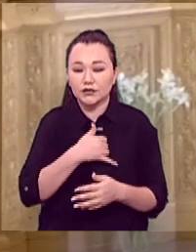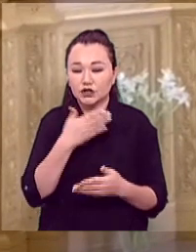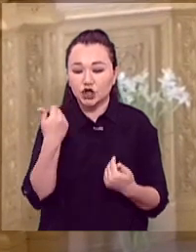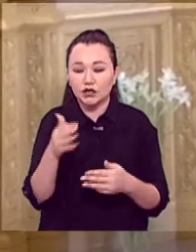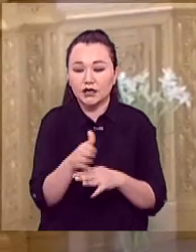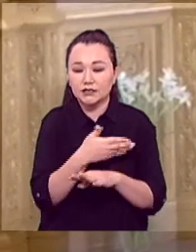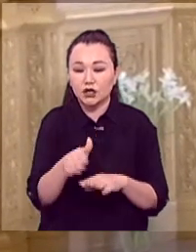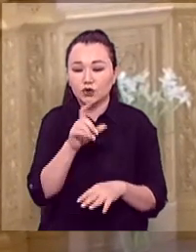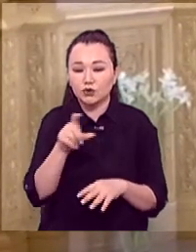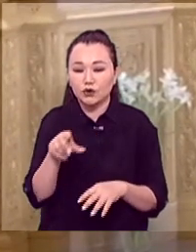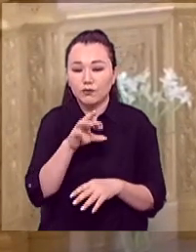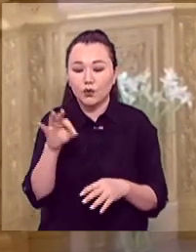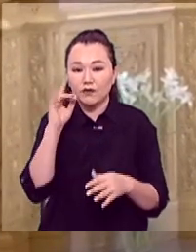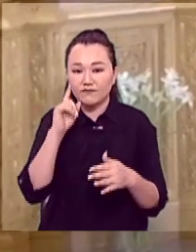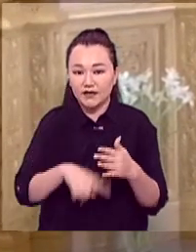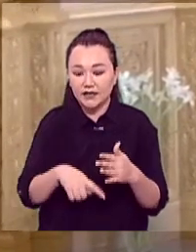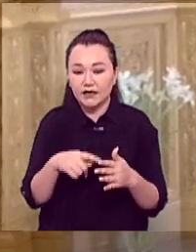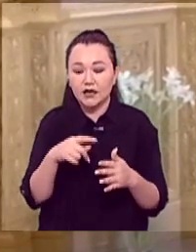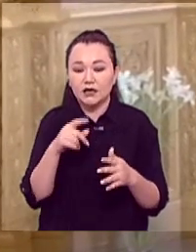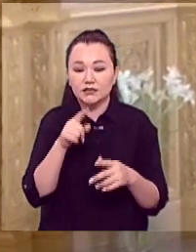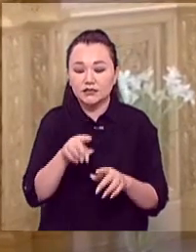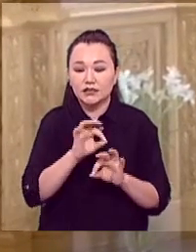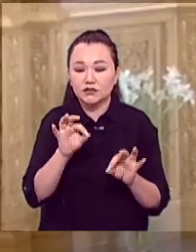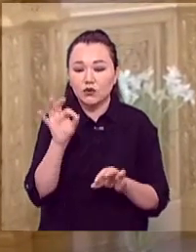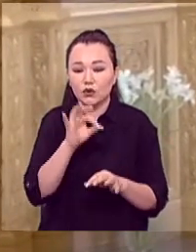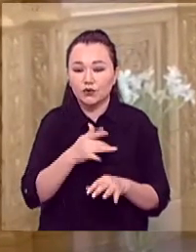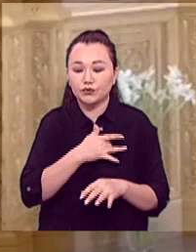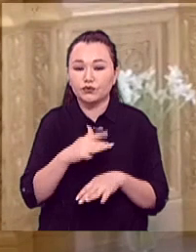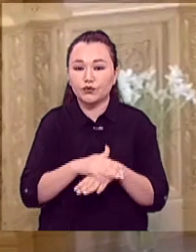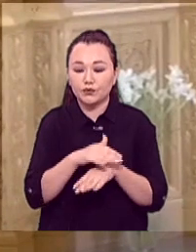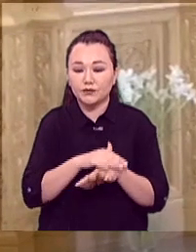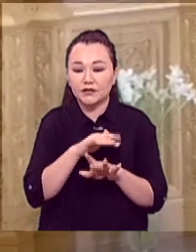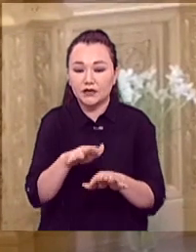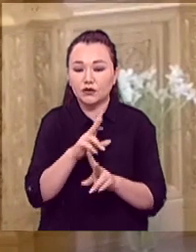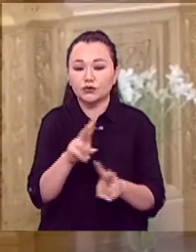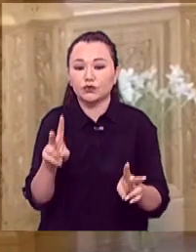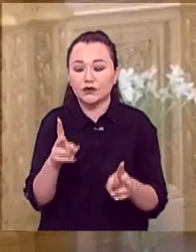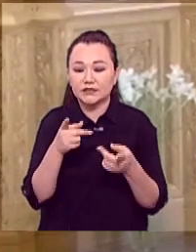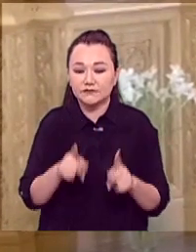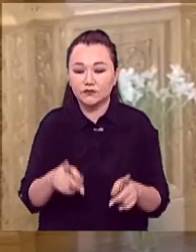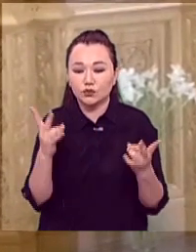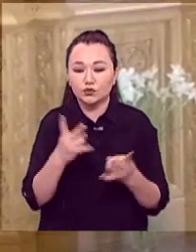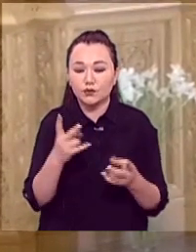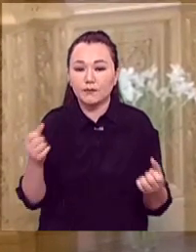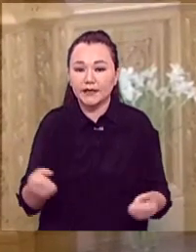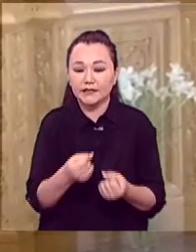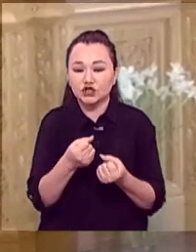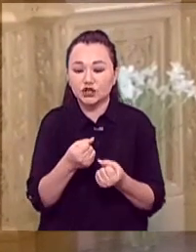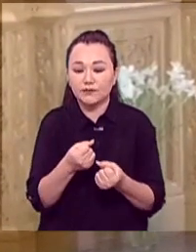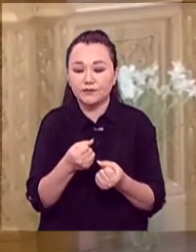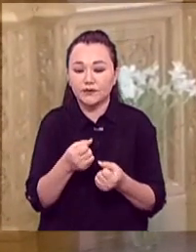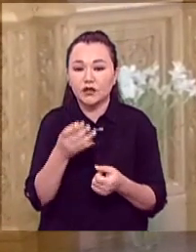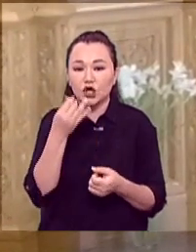разделения людей по вере здесь речь идет о добром деле для тех кому действительно нужна поддержка